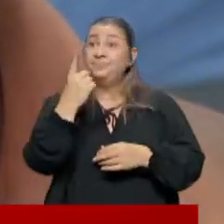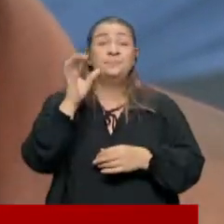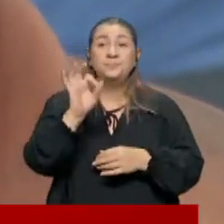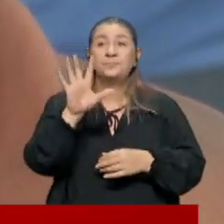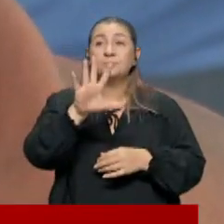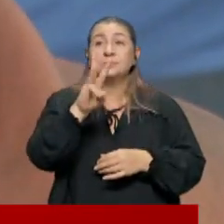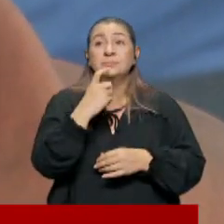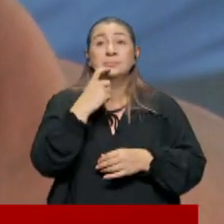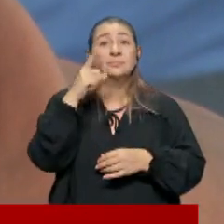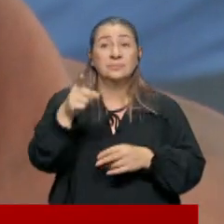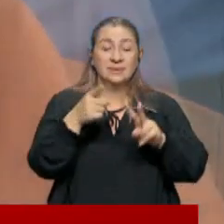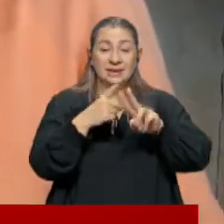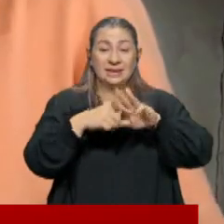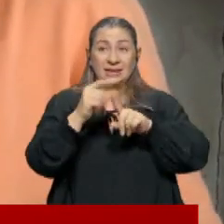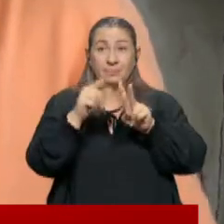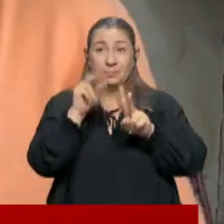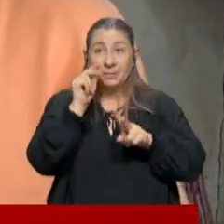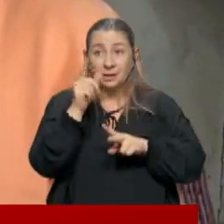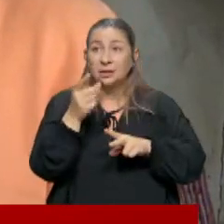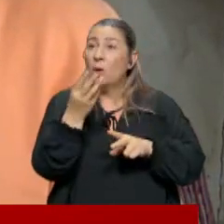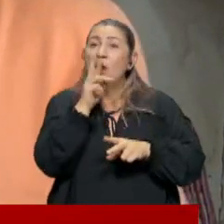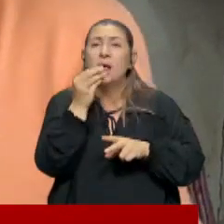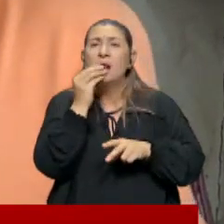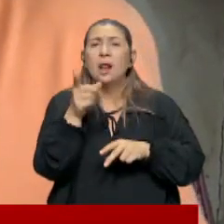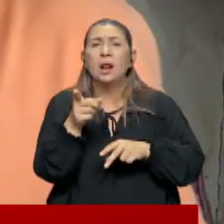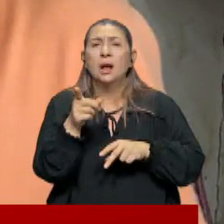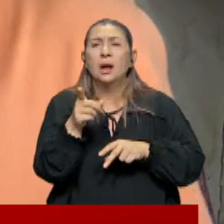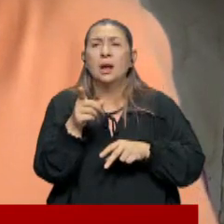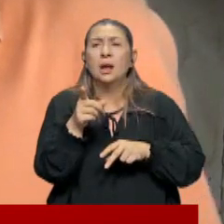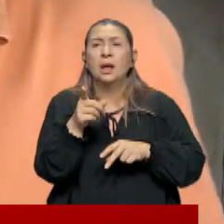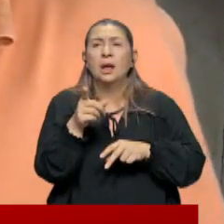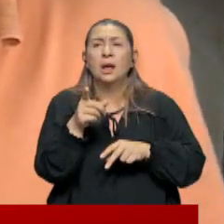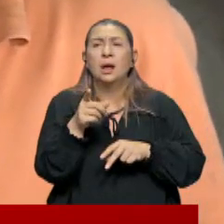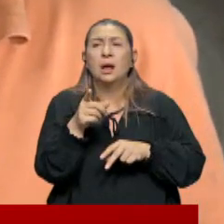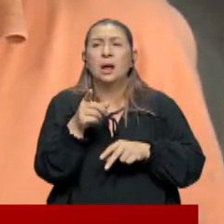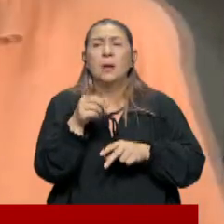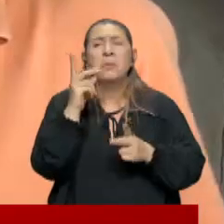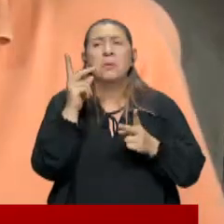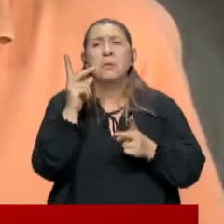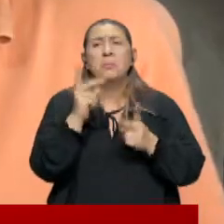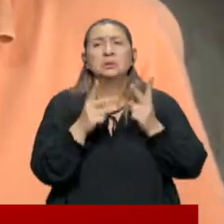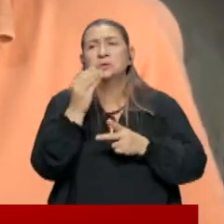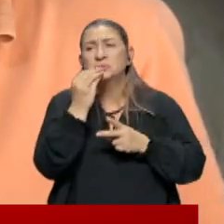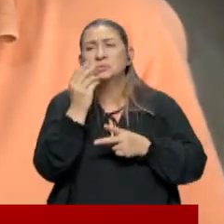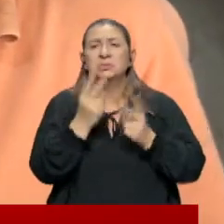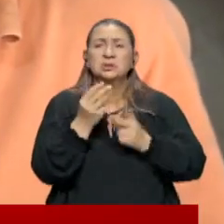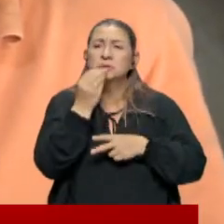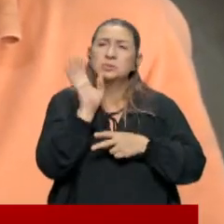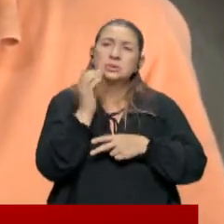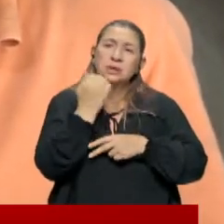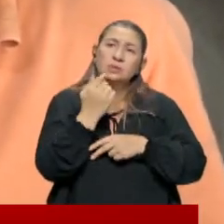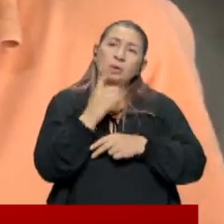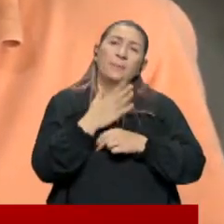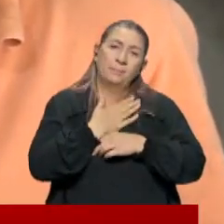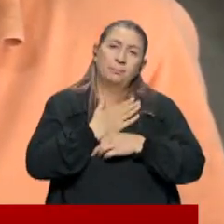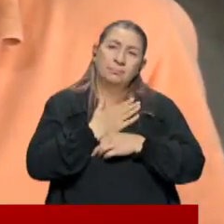de 53 yaşındaki Nedim Kostak. Öğlen ne yiyorsunuz? Öğlen bazen yiyoruz, bazen yemeyiz. Yalan